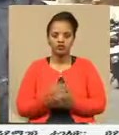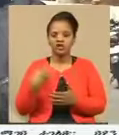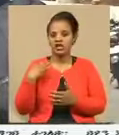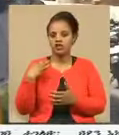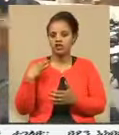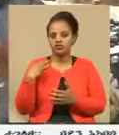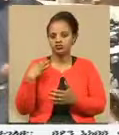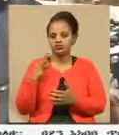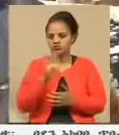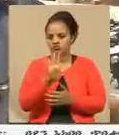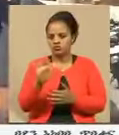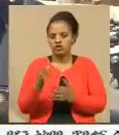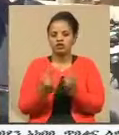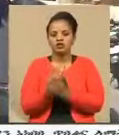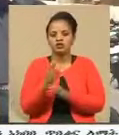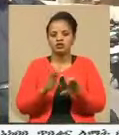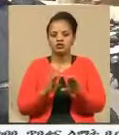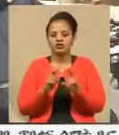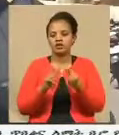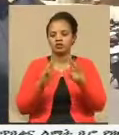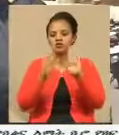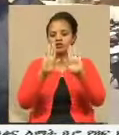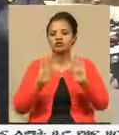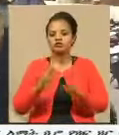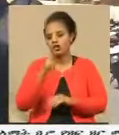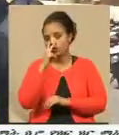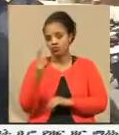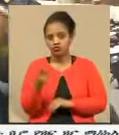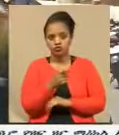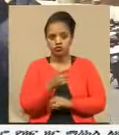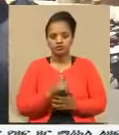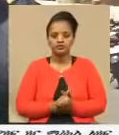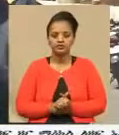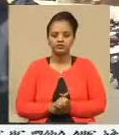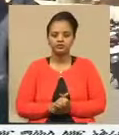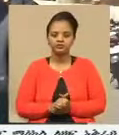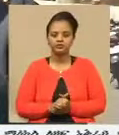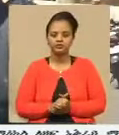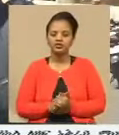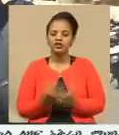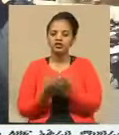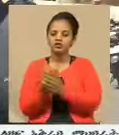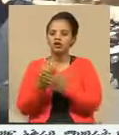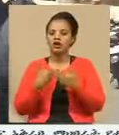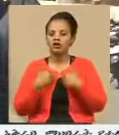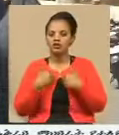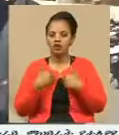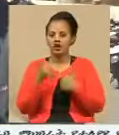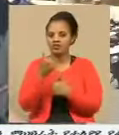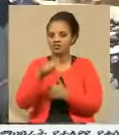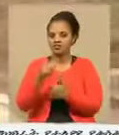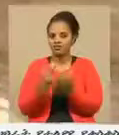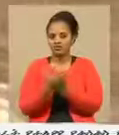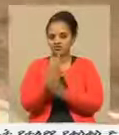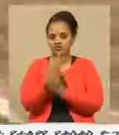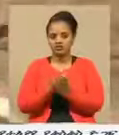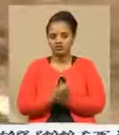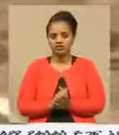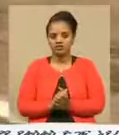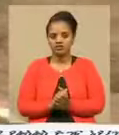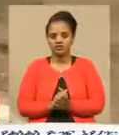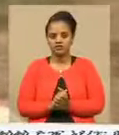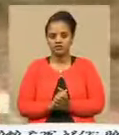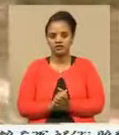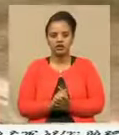በየግለሰቡ እንዲለሙ የተደረገበት በጣም የሚደነቅ ነው። አይታችሁት እንደሆነ የሚያለሟቸው አሉ። ግሪነሪ